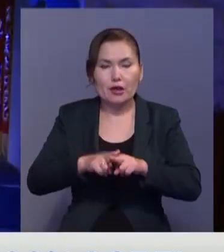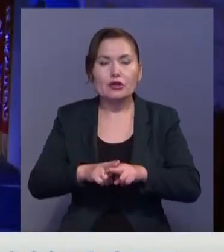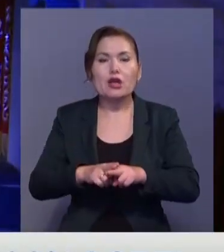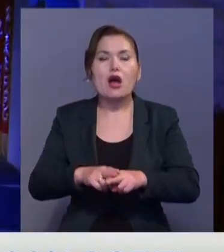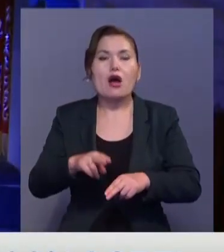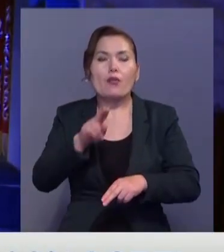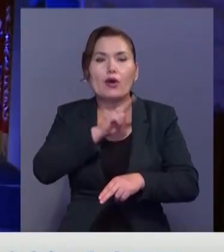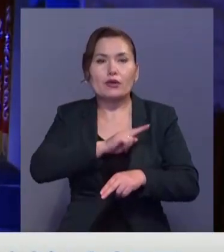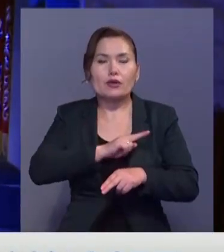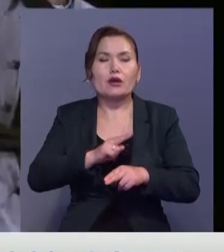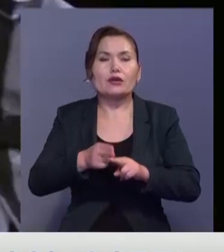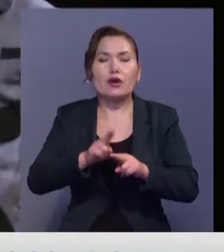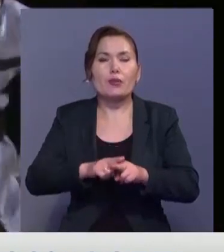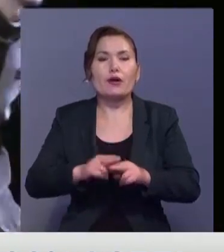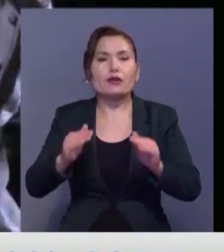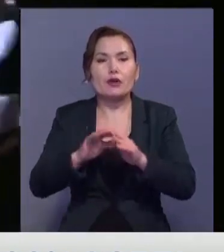қол жеткізу үшін